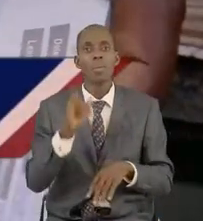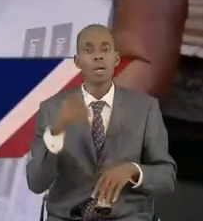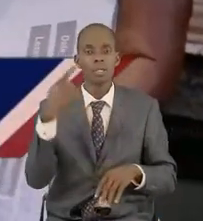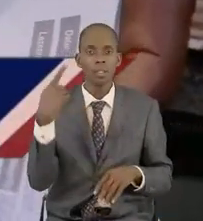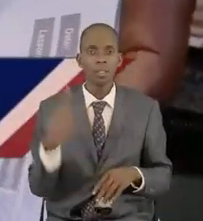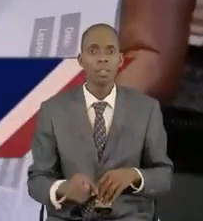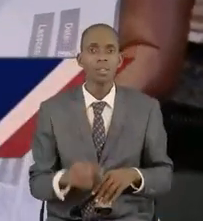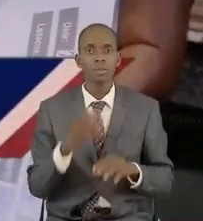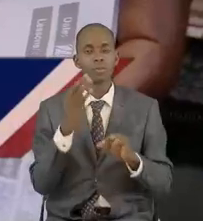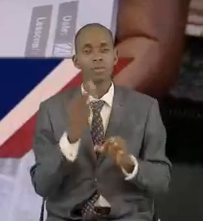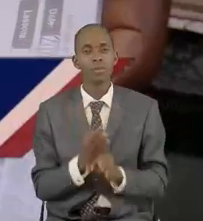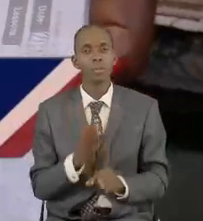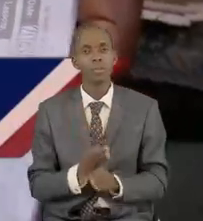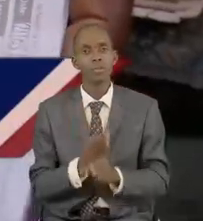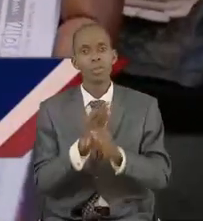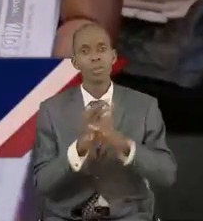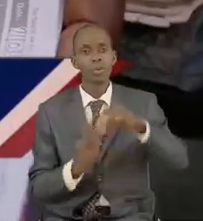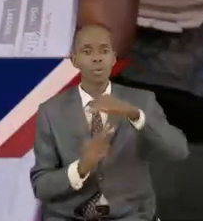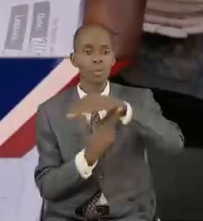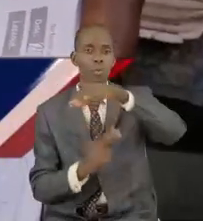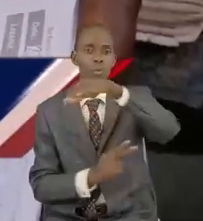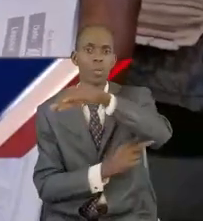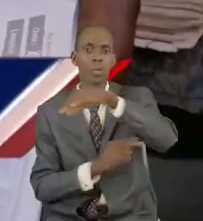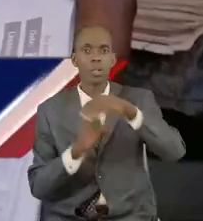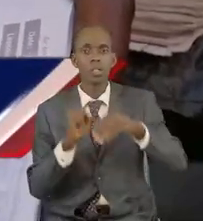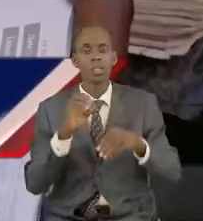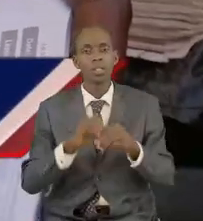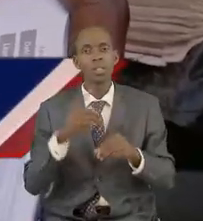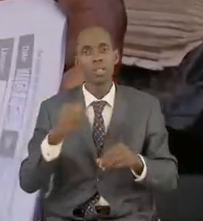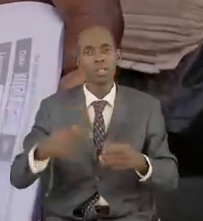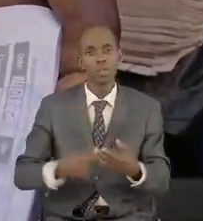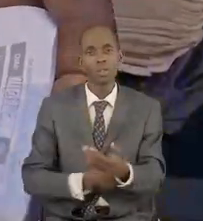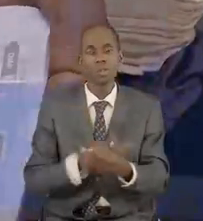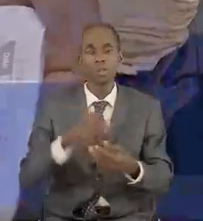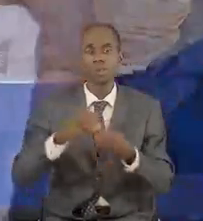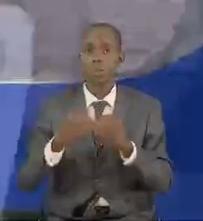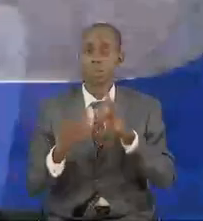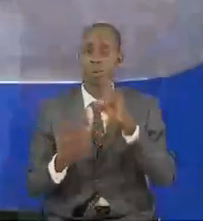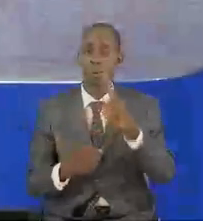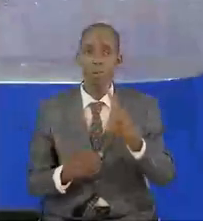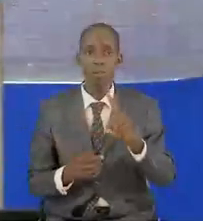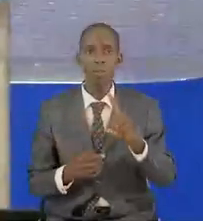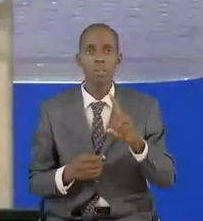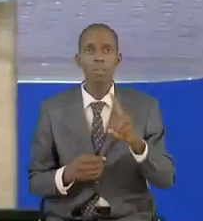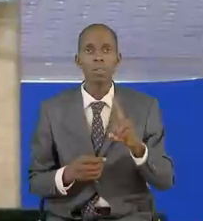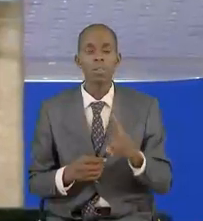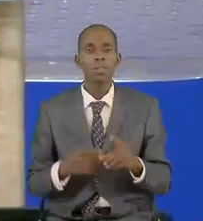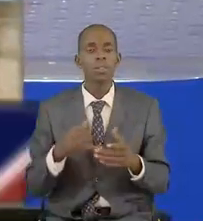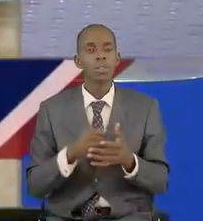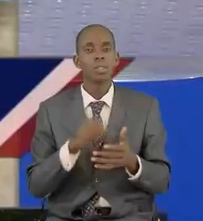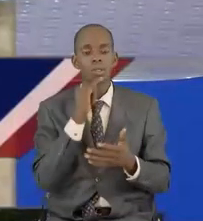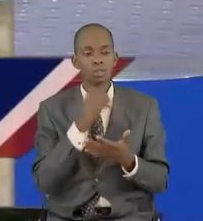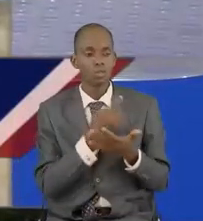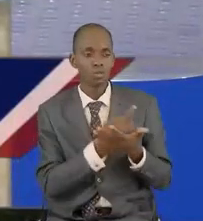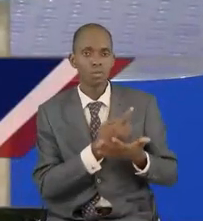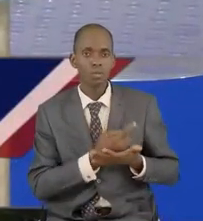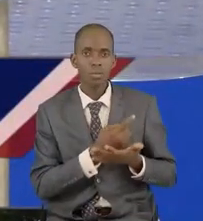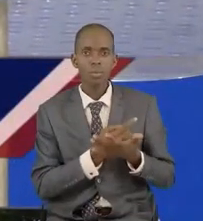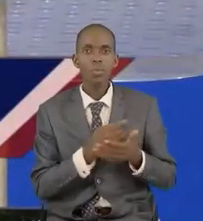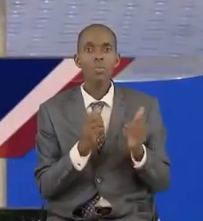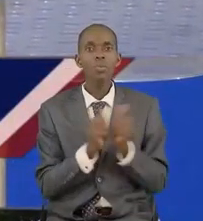par les colonnes fidèles dans l'Évangile numéro un le